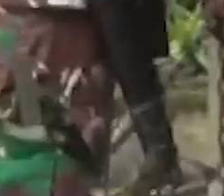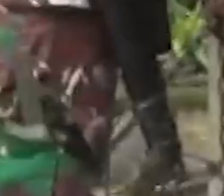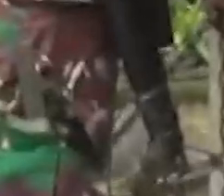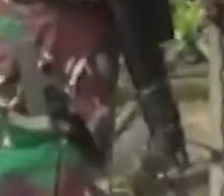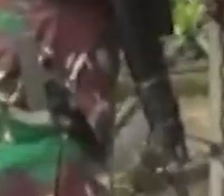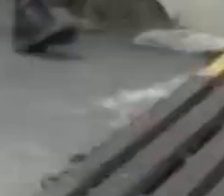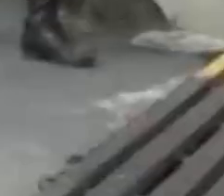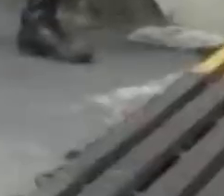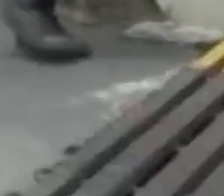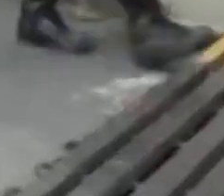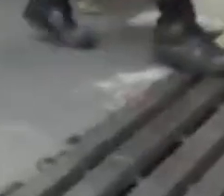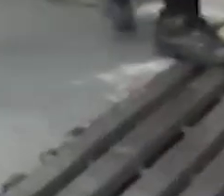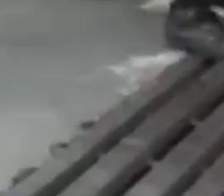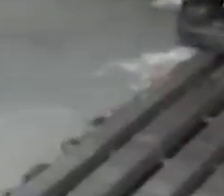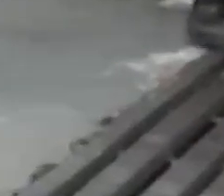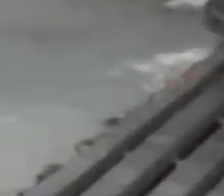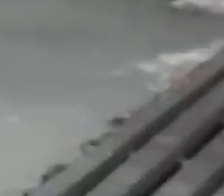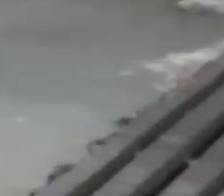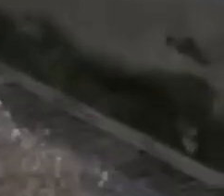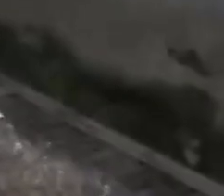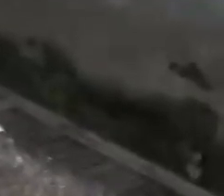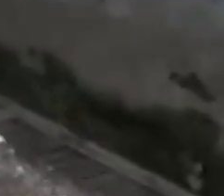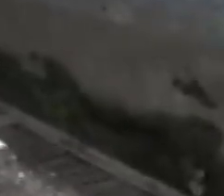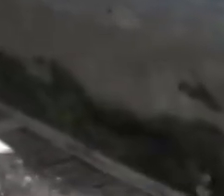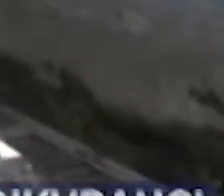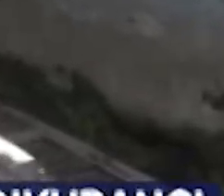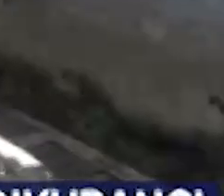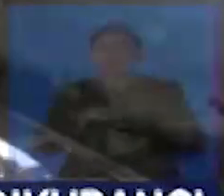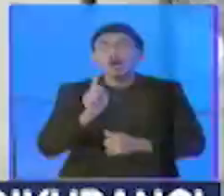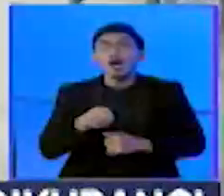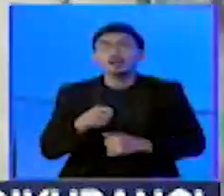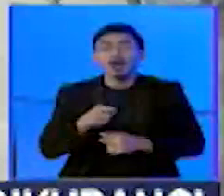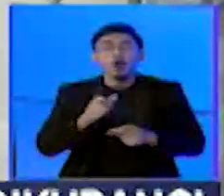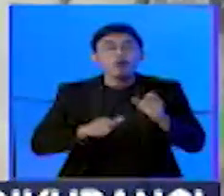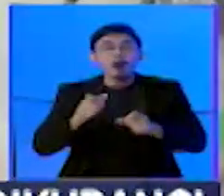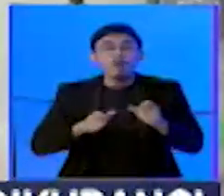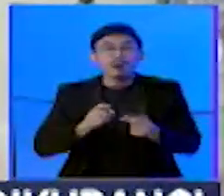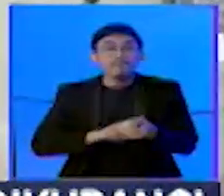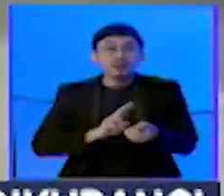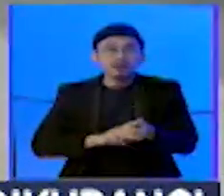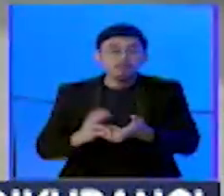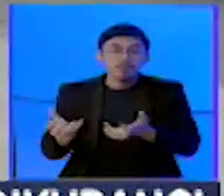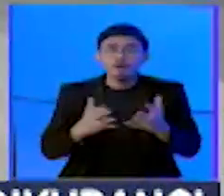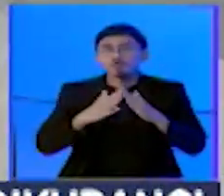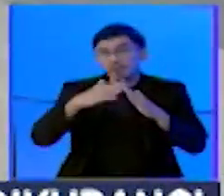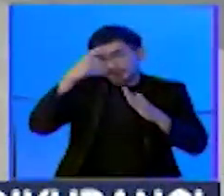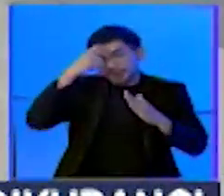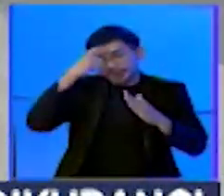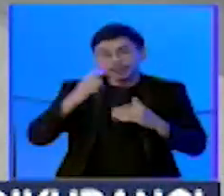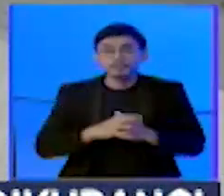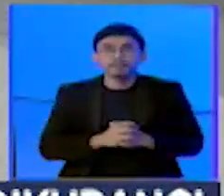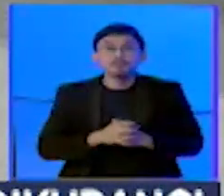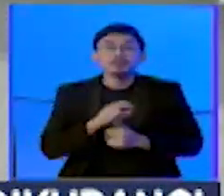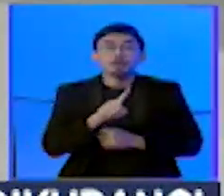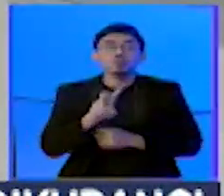dikurangi. Saat ini 17 anggota Secapa AD telah dirawat di Rumah Sakit Dustira Cimahi, Bandung, Jawa Barat. Sementara 1.245 orang